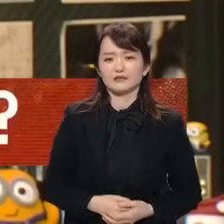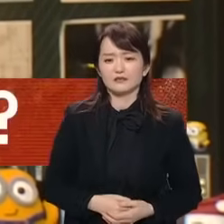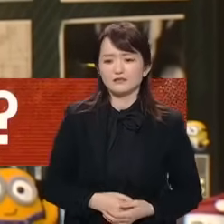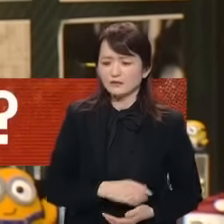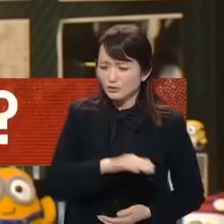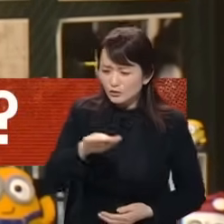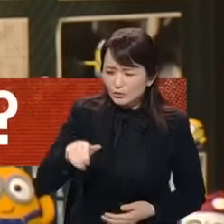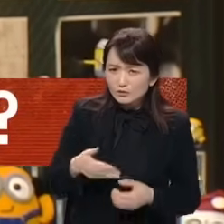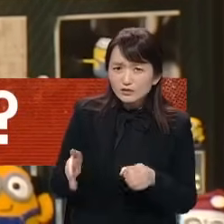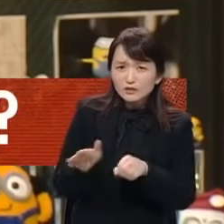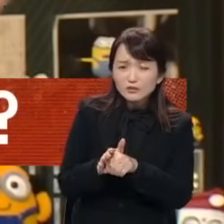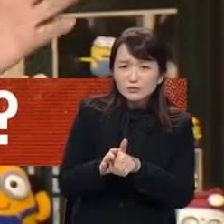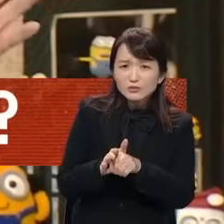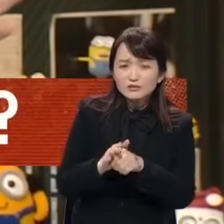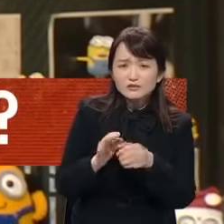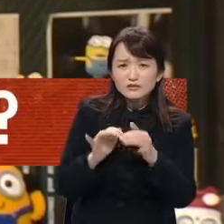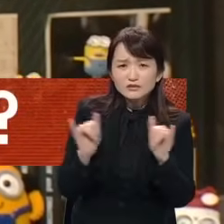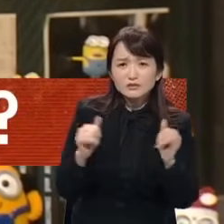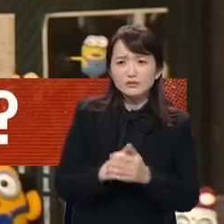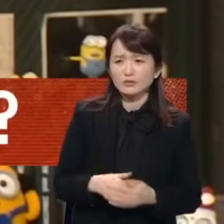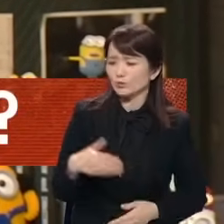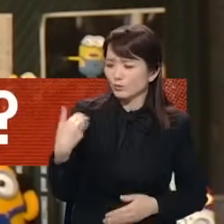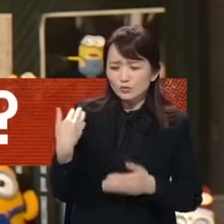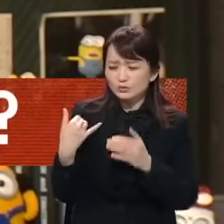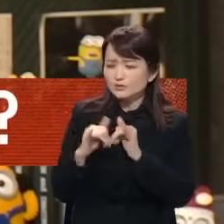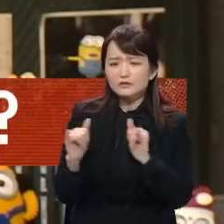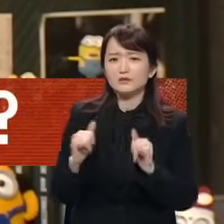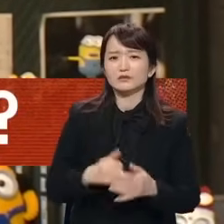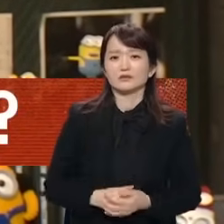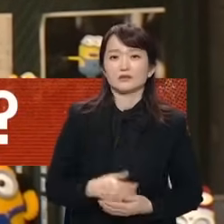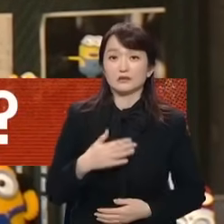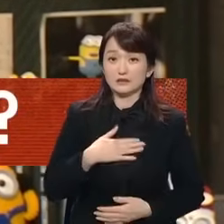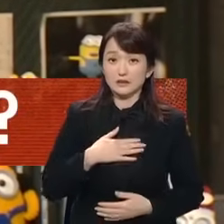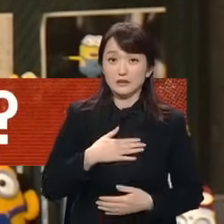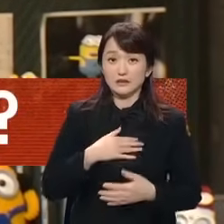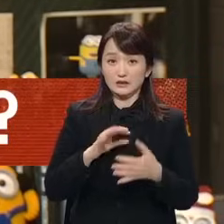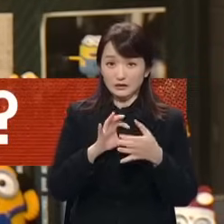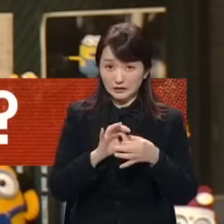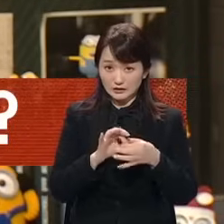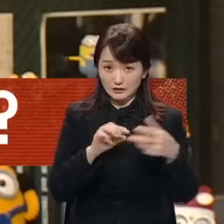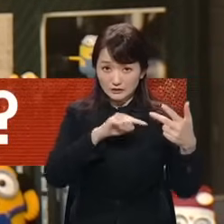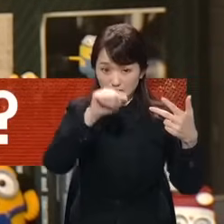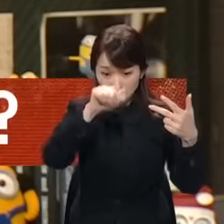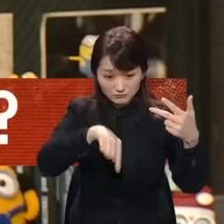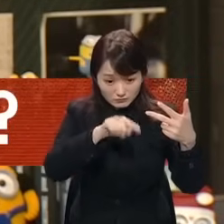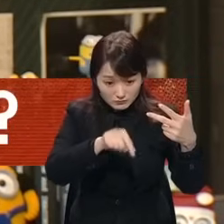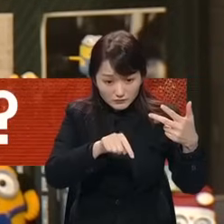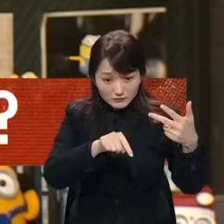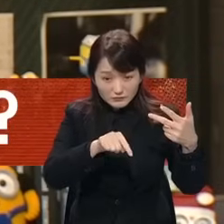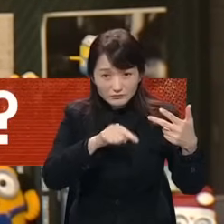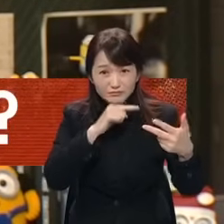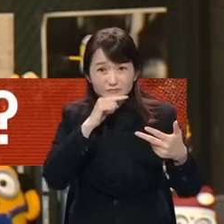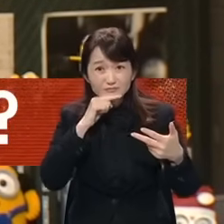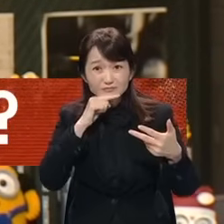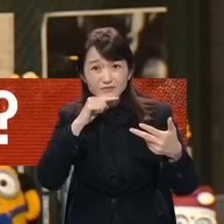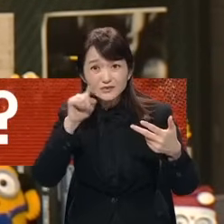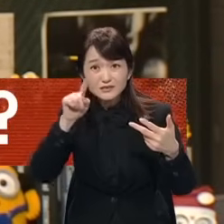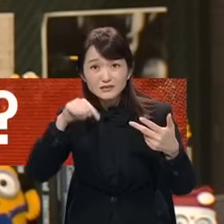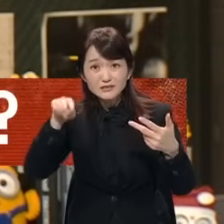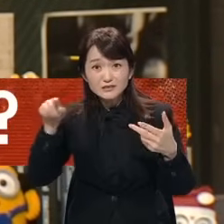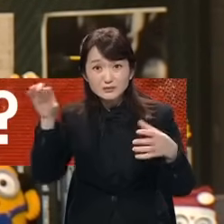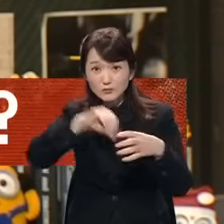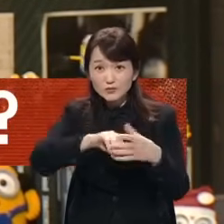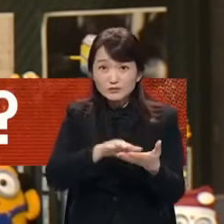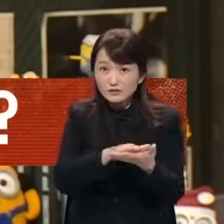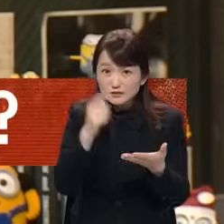본관이 같아도 모르는 사람 모르는 사람인 거야 무려 나랑 7촌 7촌 촌이랑 피가 1리라 섞여 있어